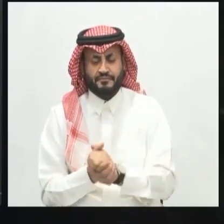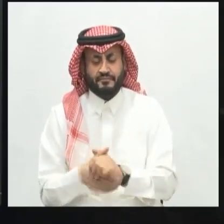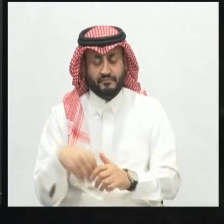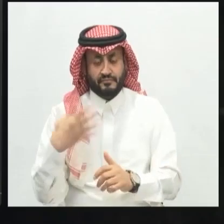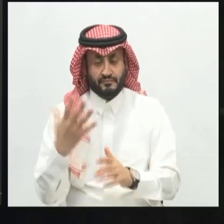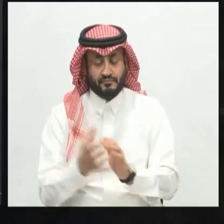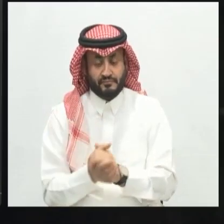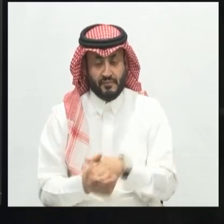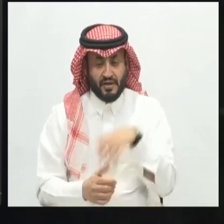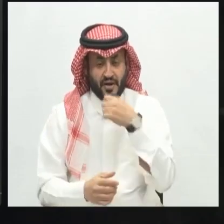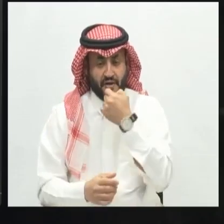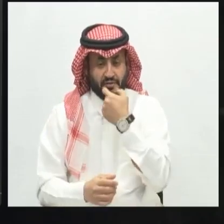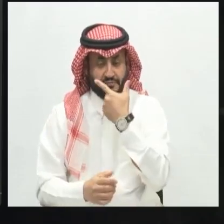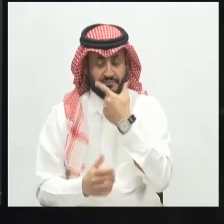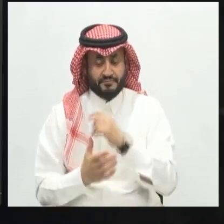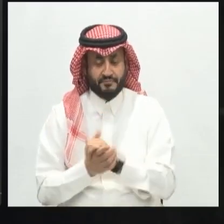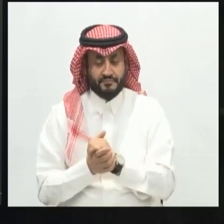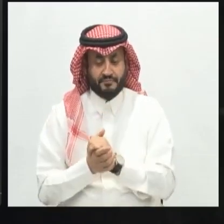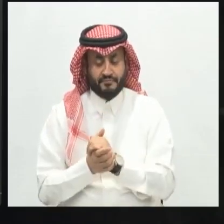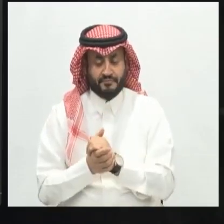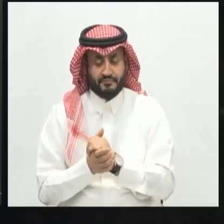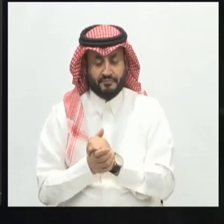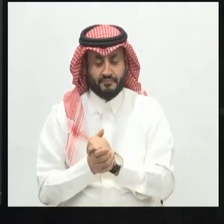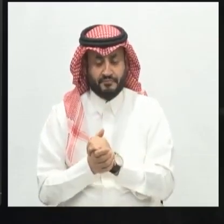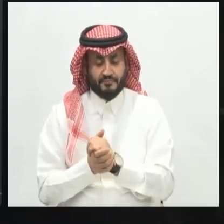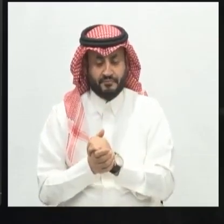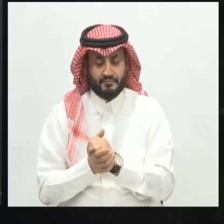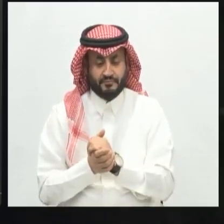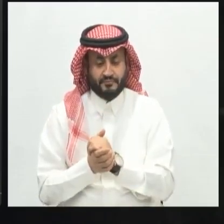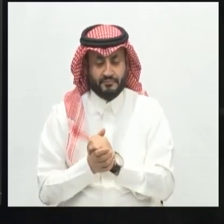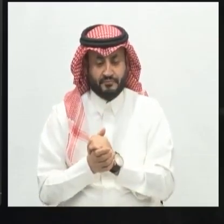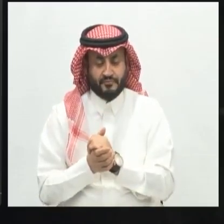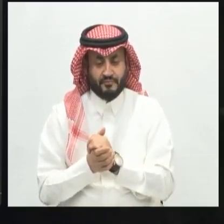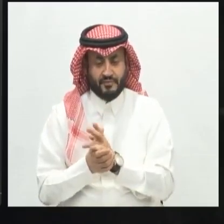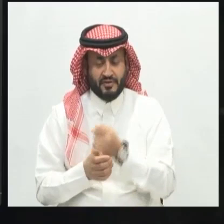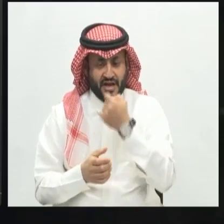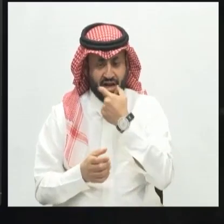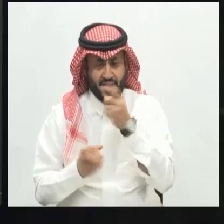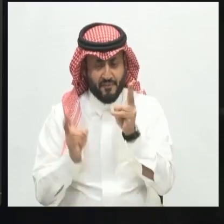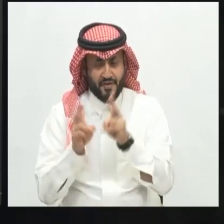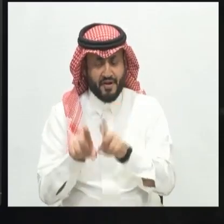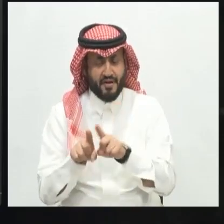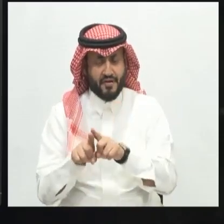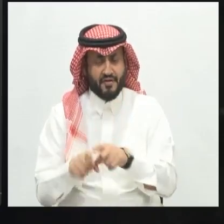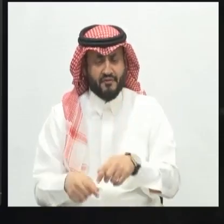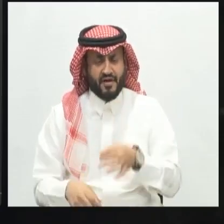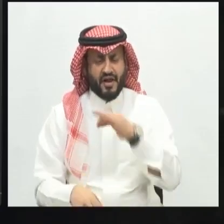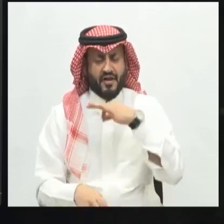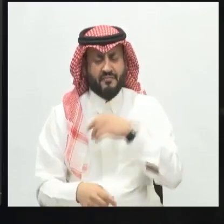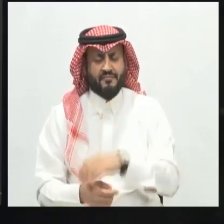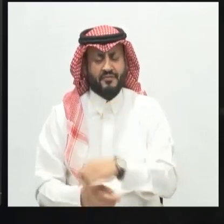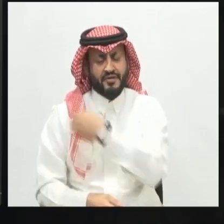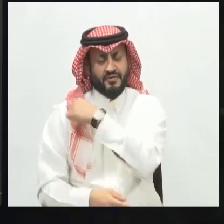طلاقه الوجه والتبسم قال رسول الله الابتسامه في وجه اخيك صدقه